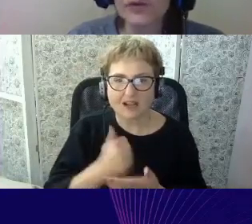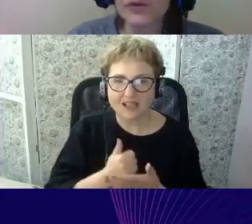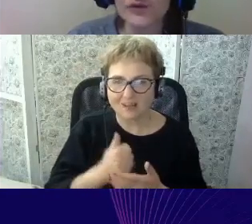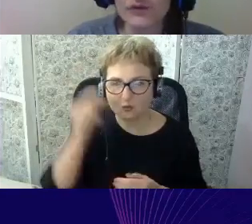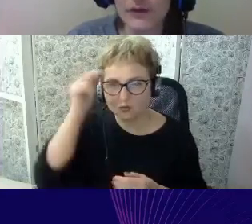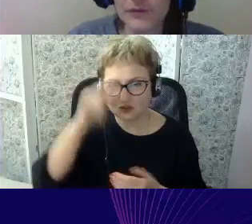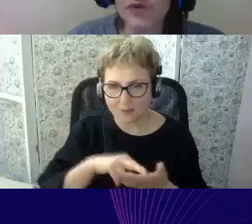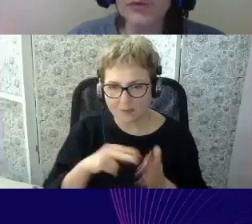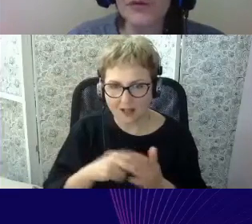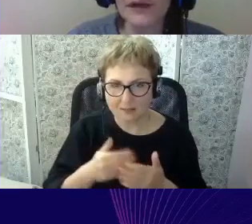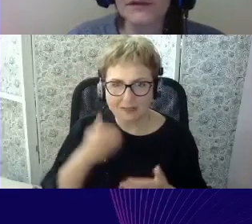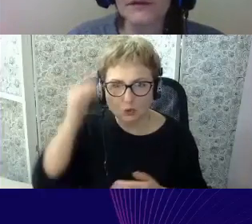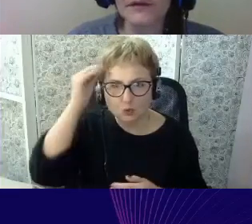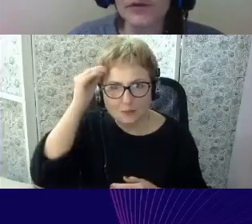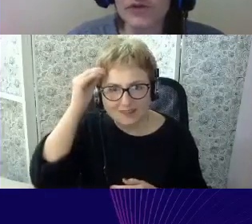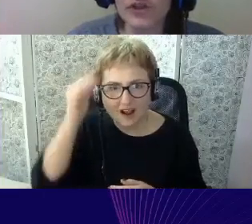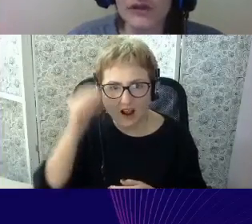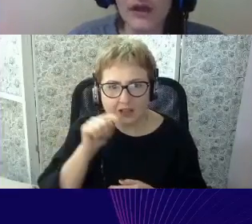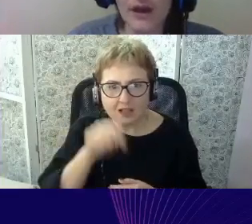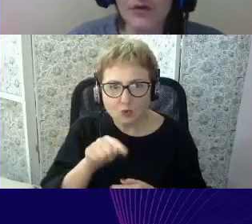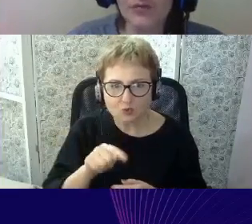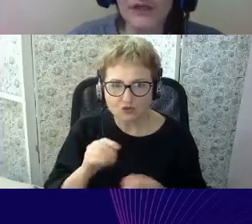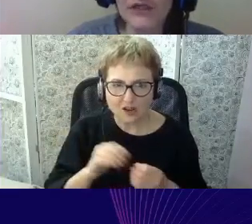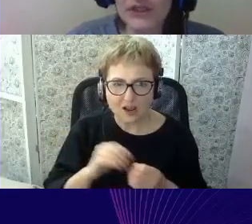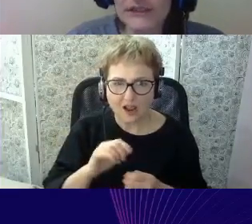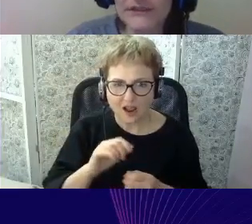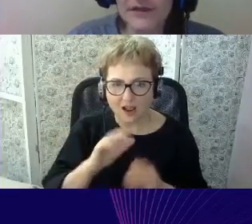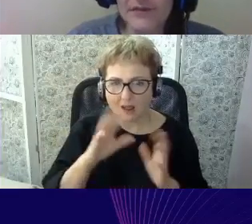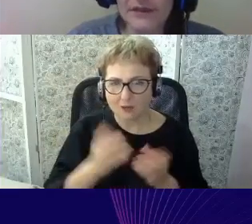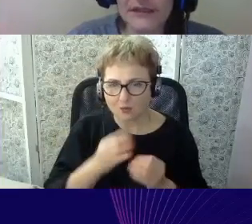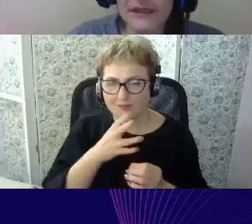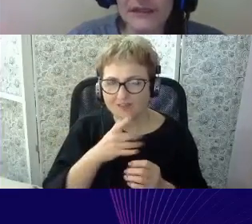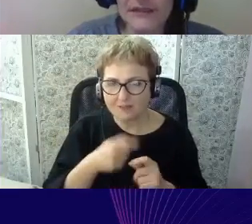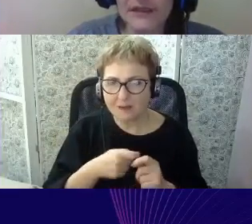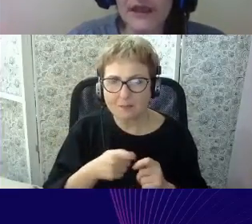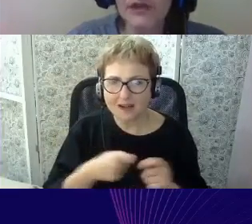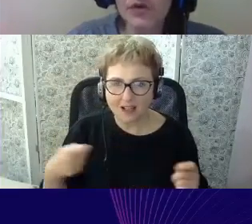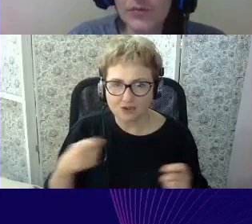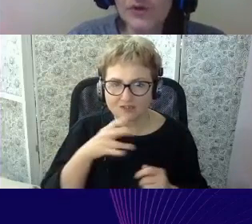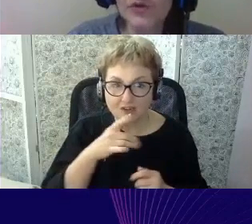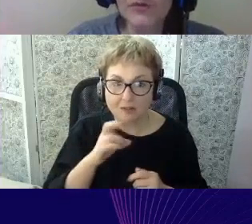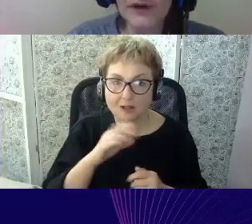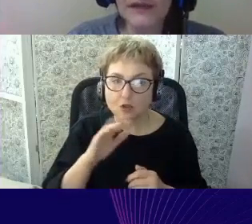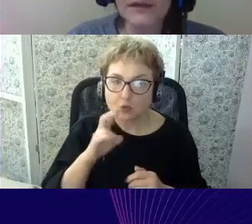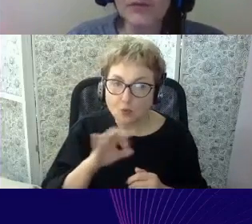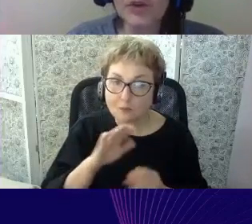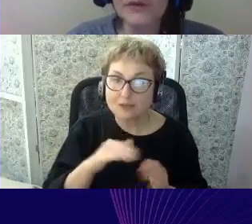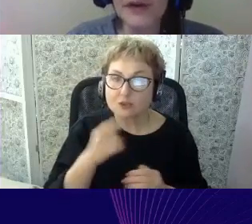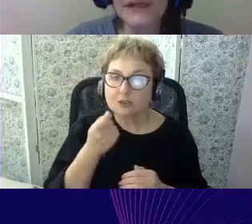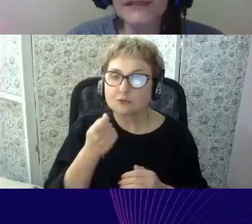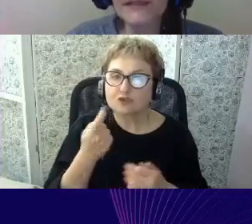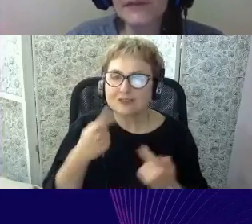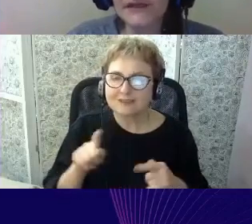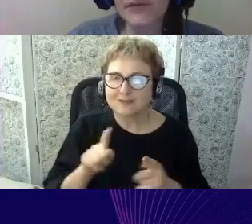да, то есть он подразумевает тот же объем продолжительности времени занятий, но подразумевает